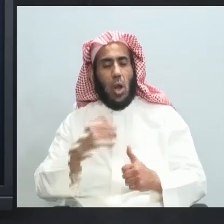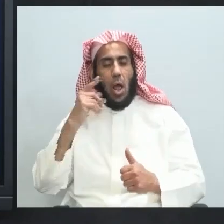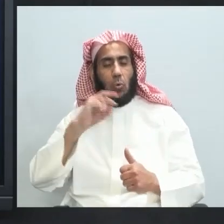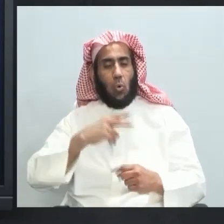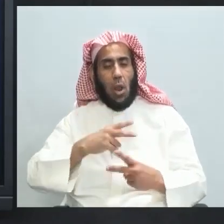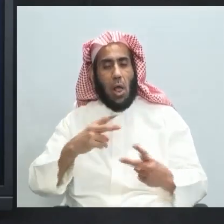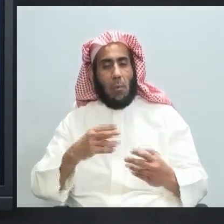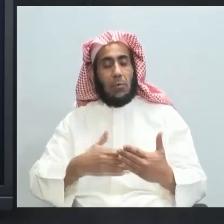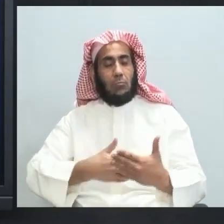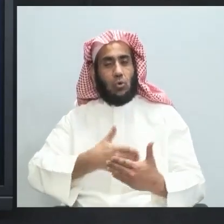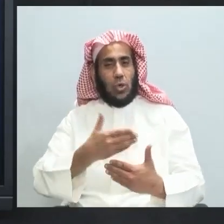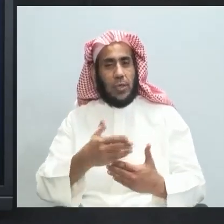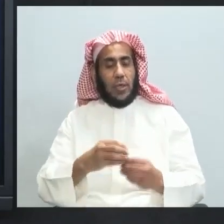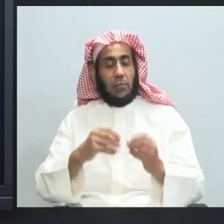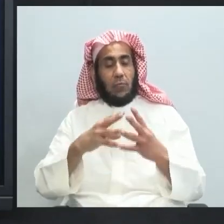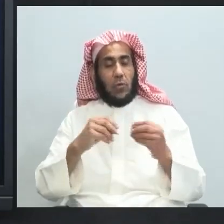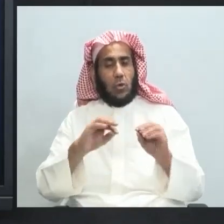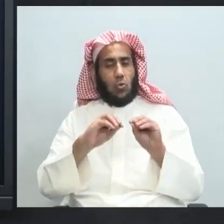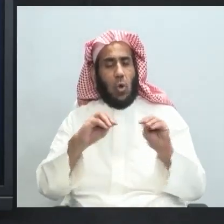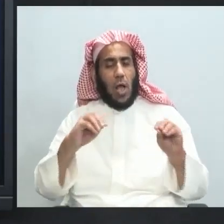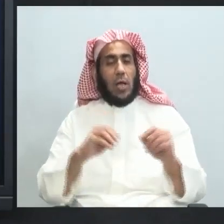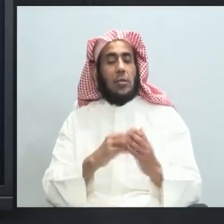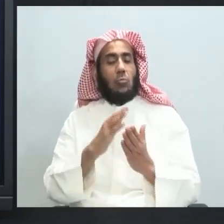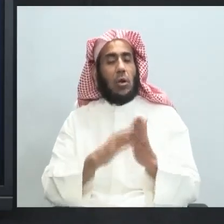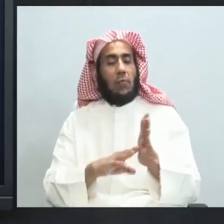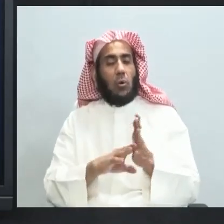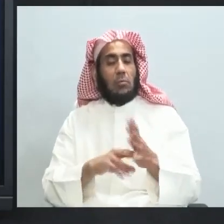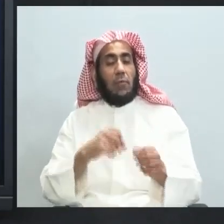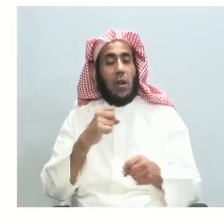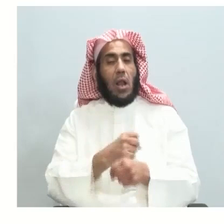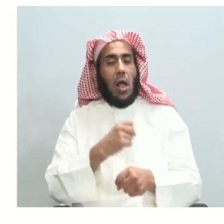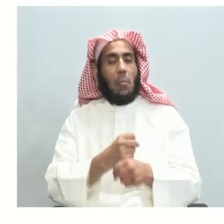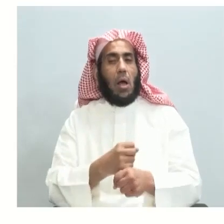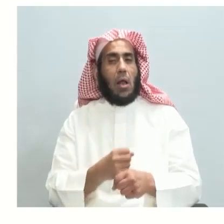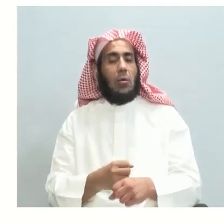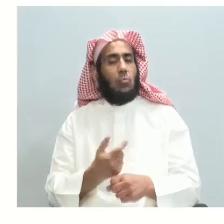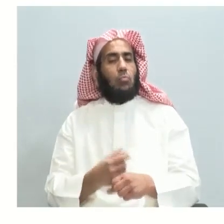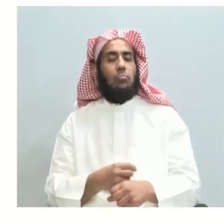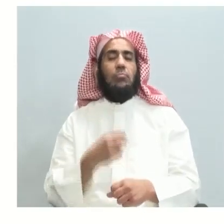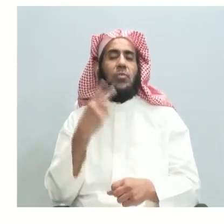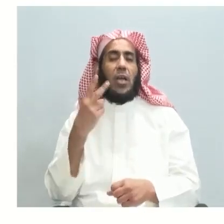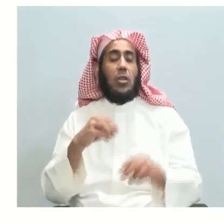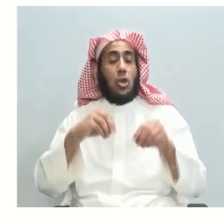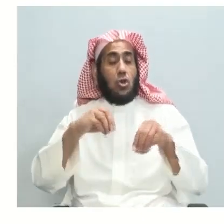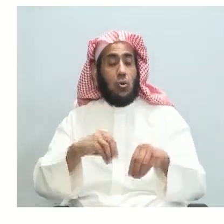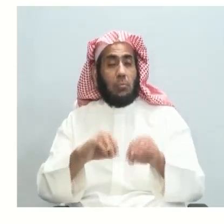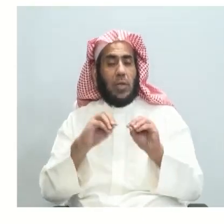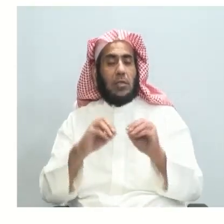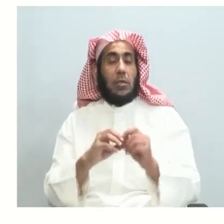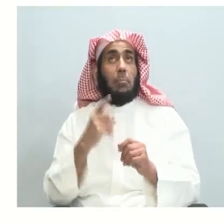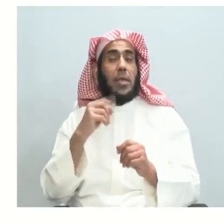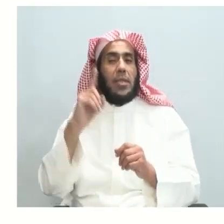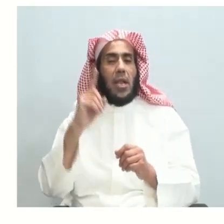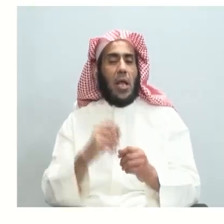مجددا في شروحات مقرر مقدمه في الاعمال اثنان اليوم باذن الله سنتحدث عن